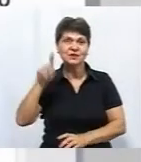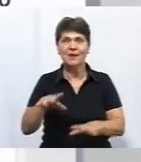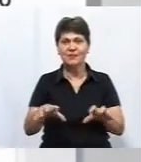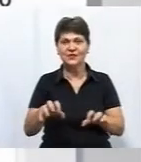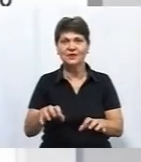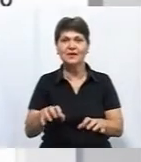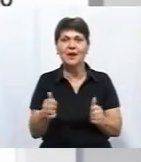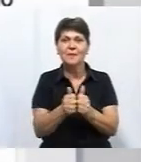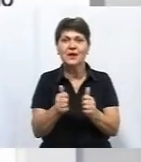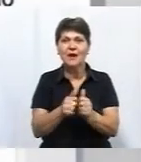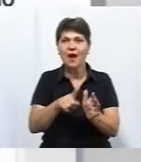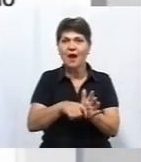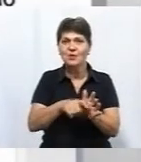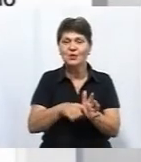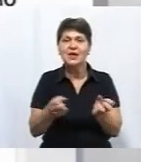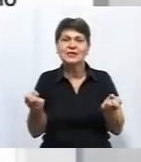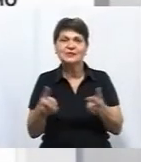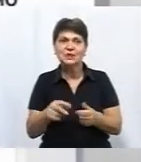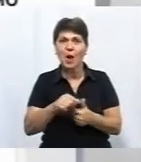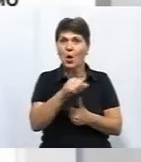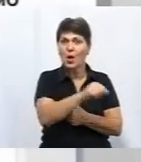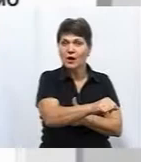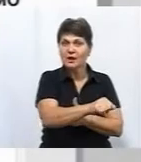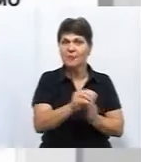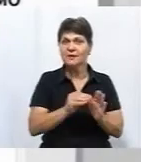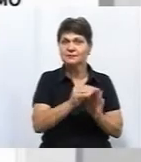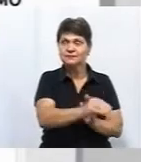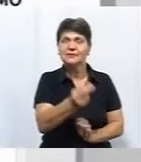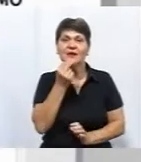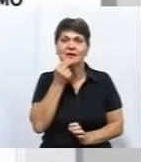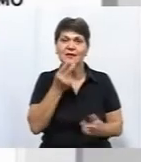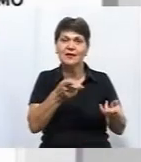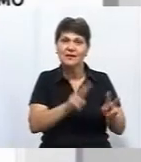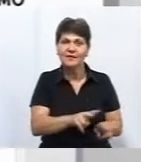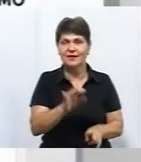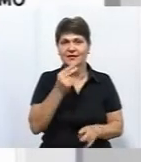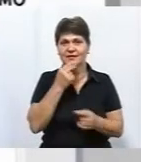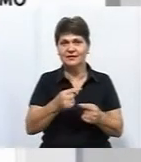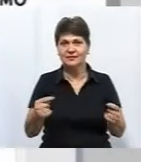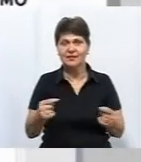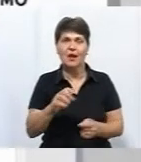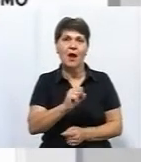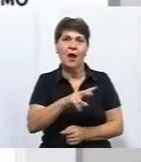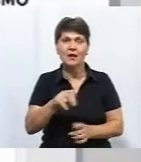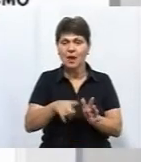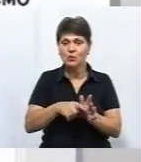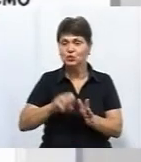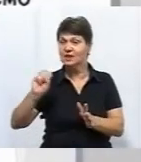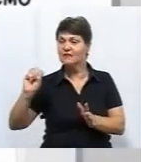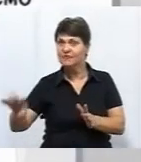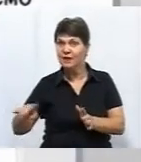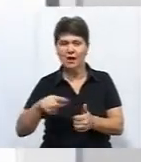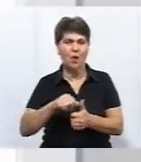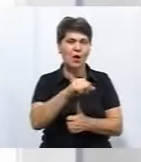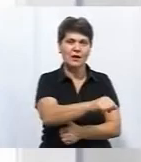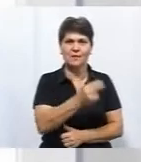живуть біля смітника і спеціально для них окремо відкладаємо харчові залишки і їжу, а виносячи сміття, кидаємо то